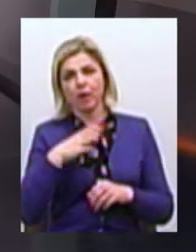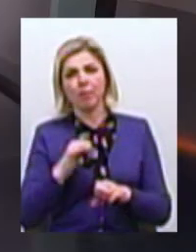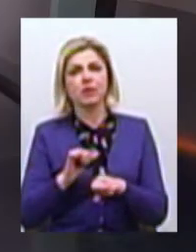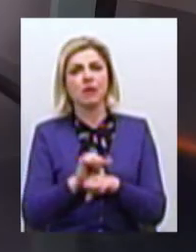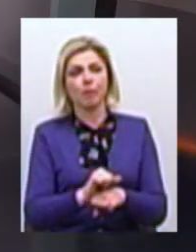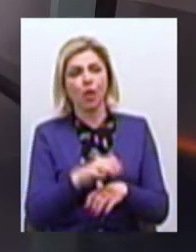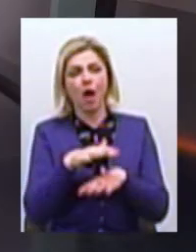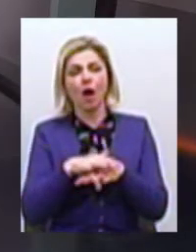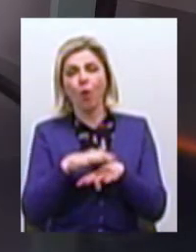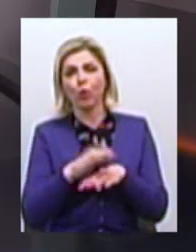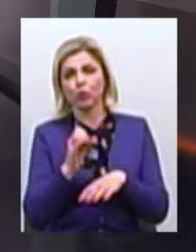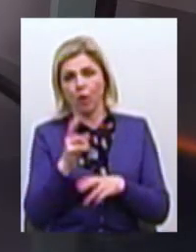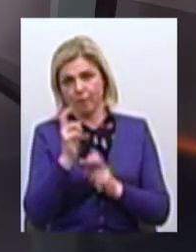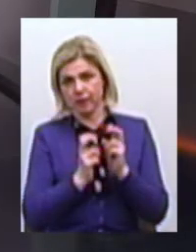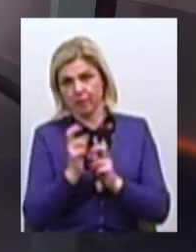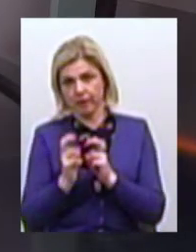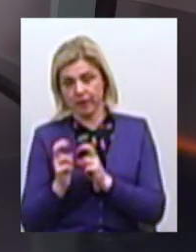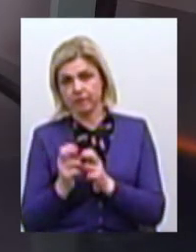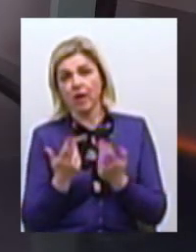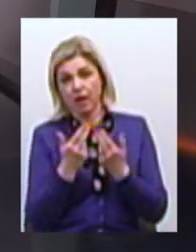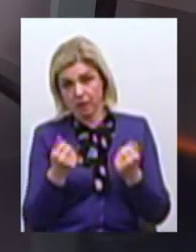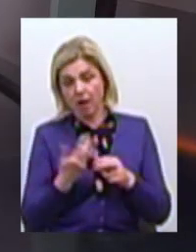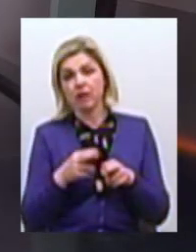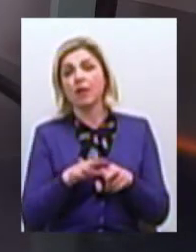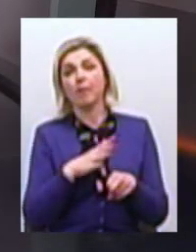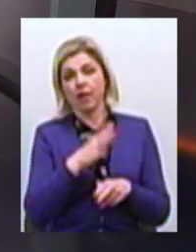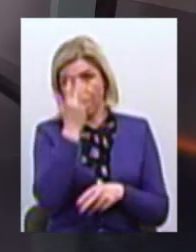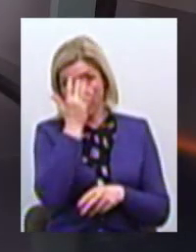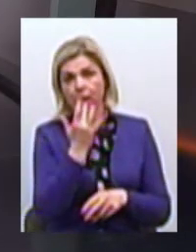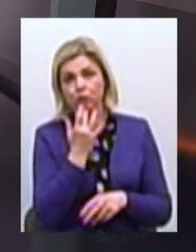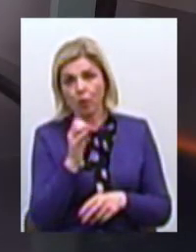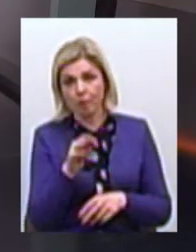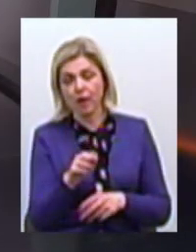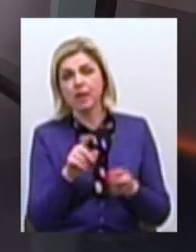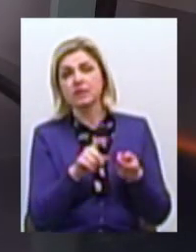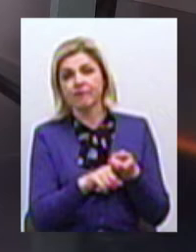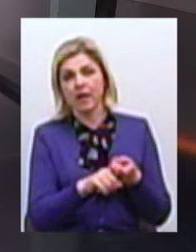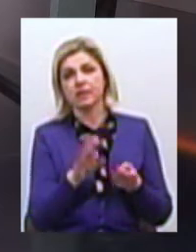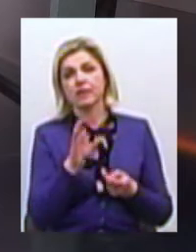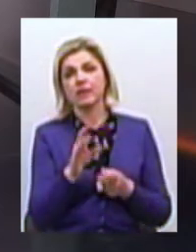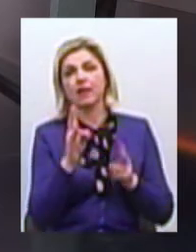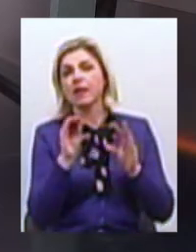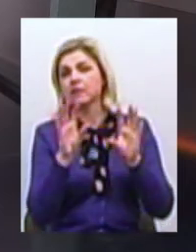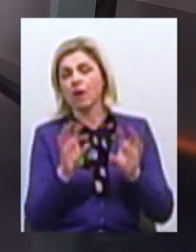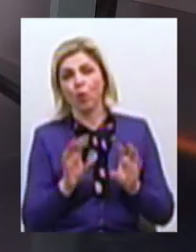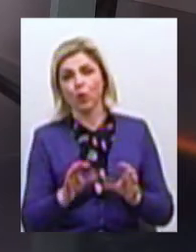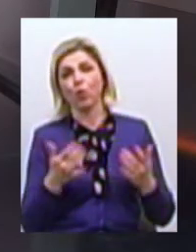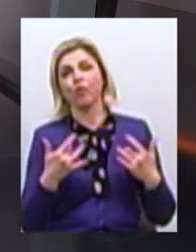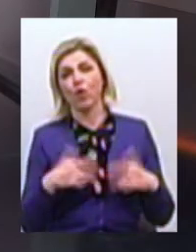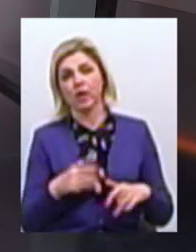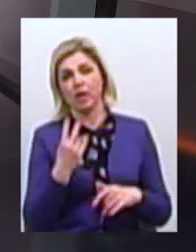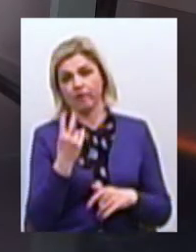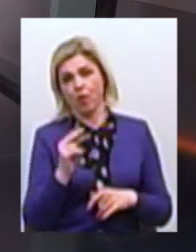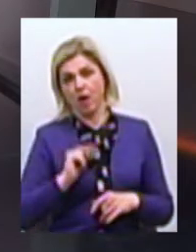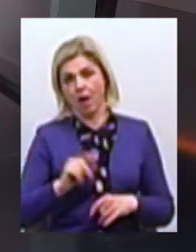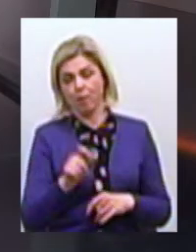рахунки підприємства, так? Це було вже літом. Зв'язано це було з незаконним увольненням двох